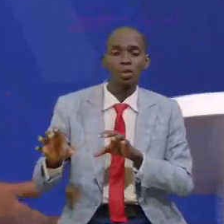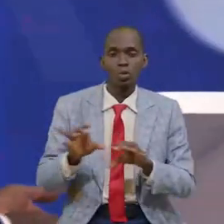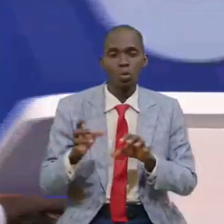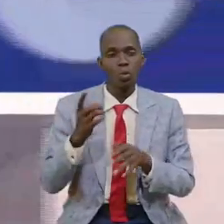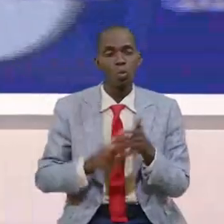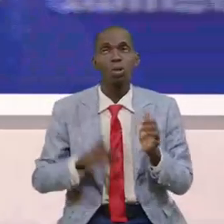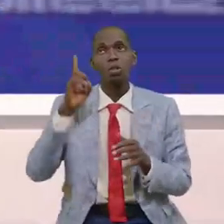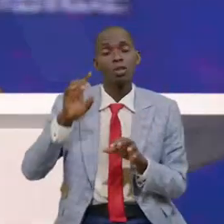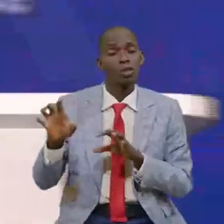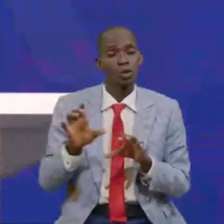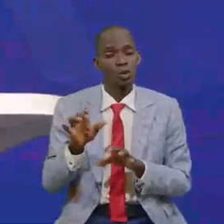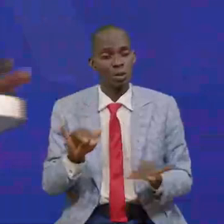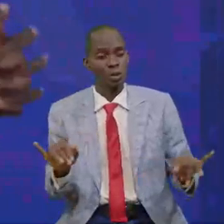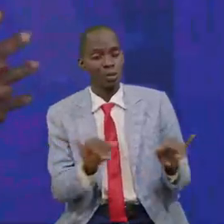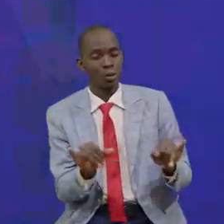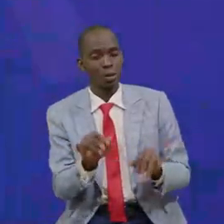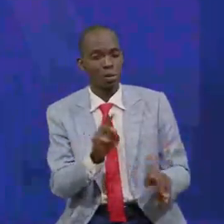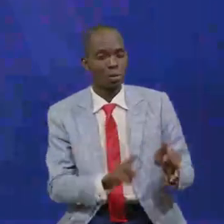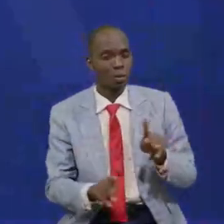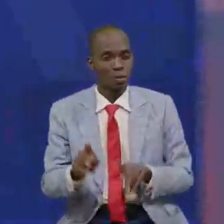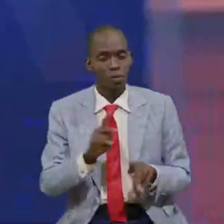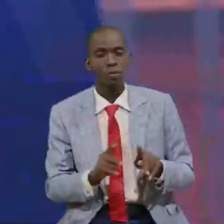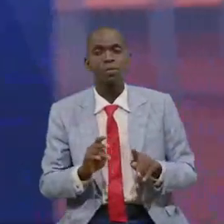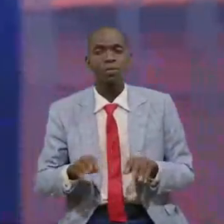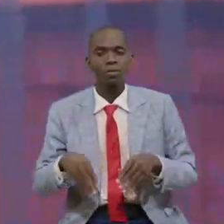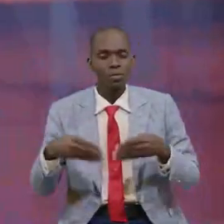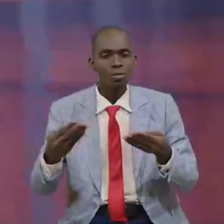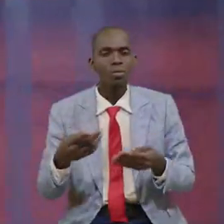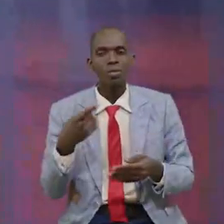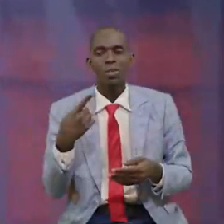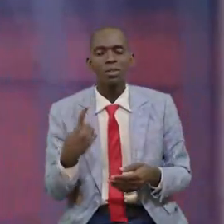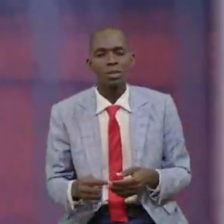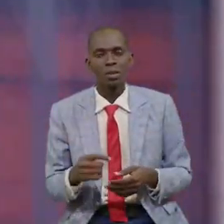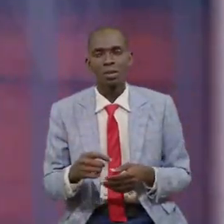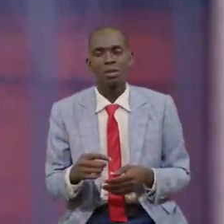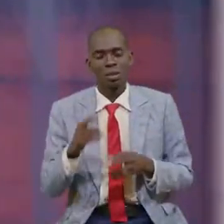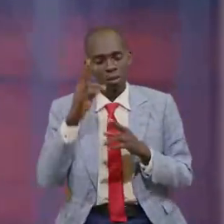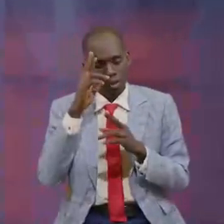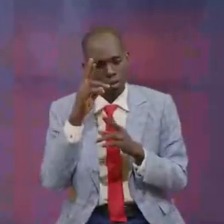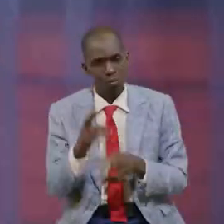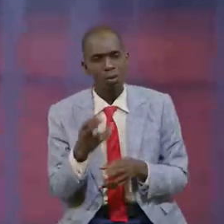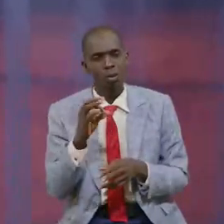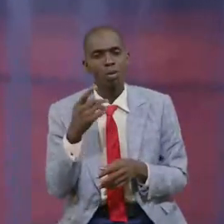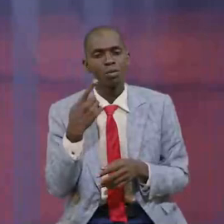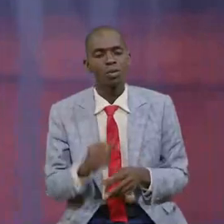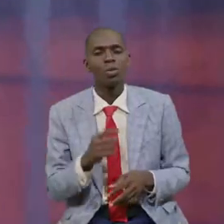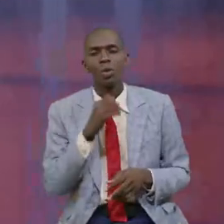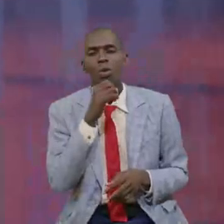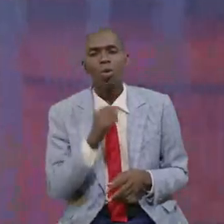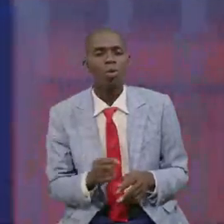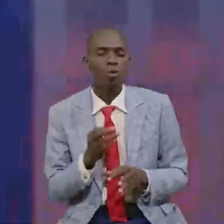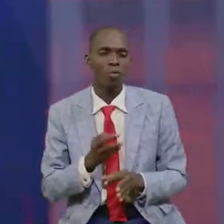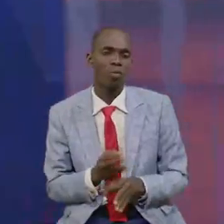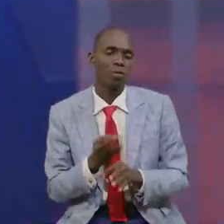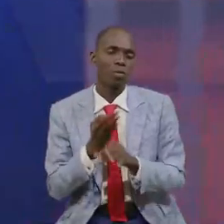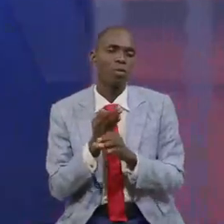fait et il lui donne encore le respect de l'ancienne fidélité. Quand il était